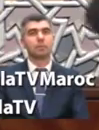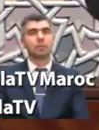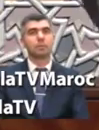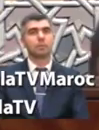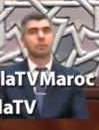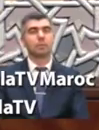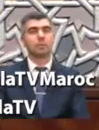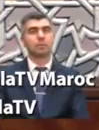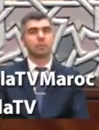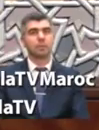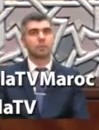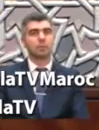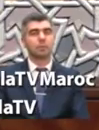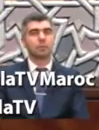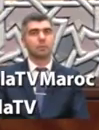تفضل.